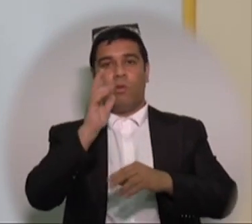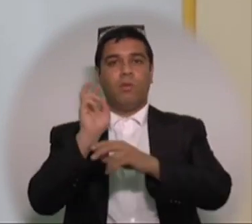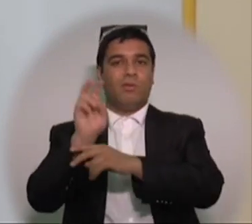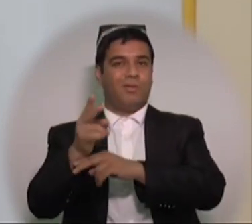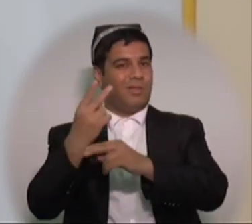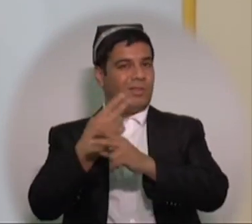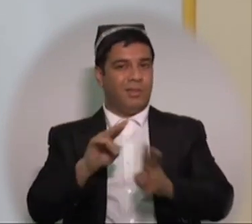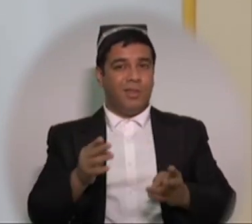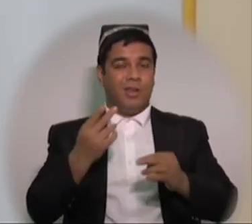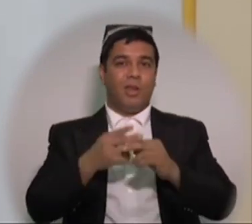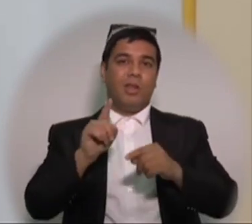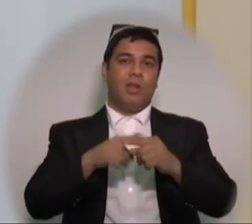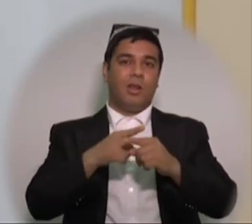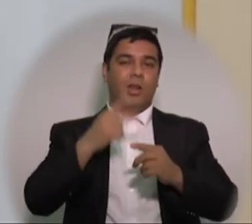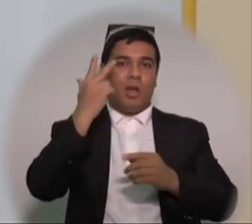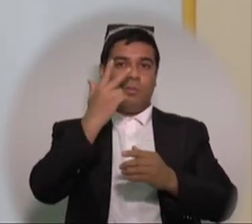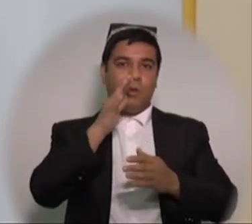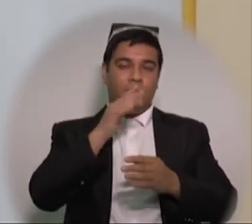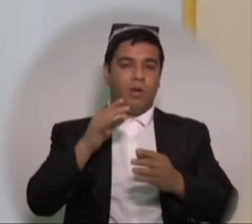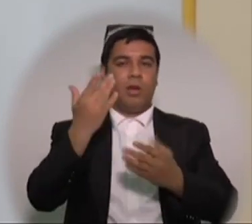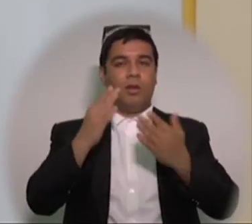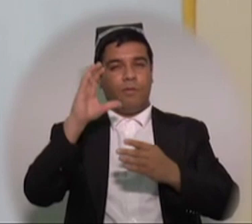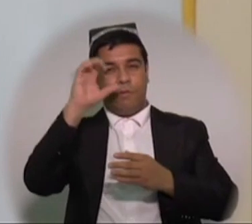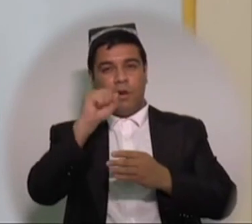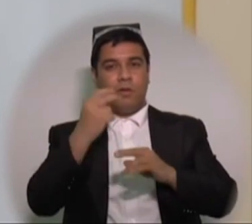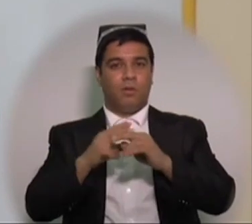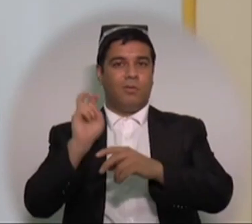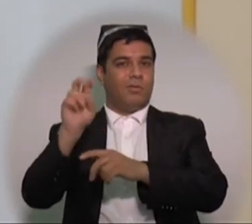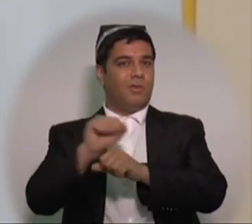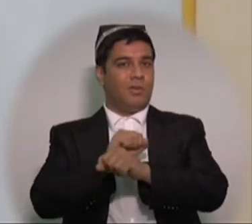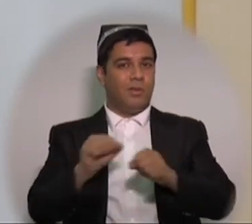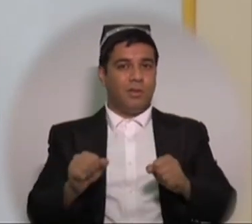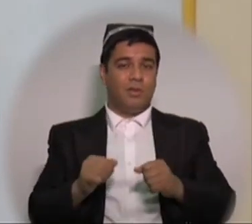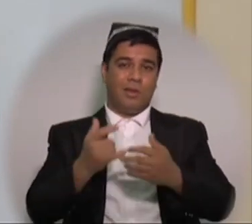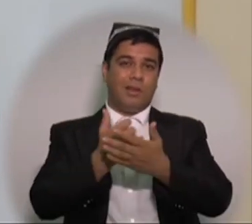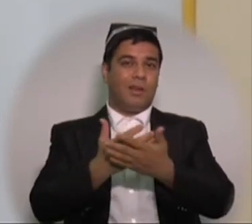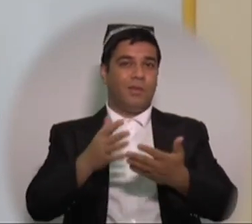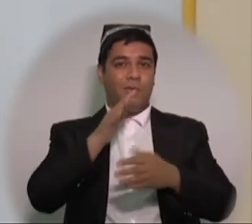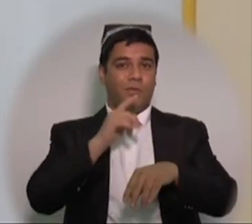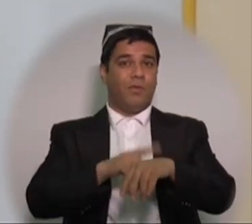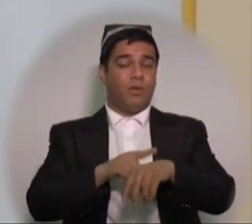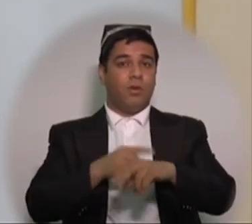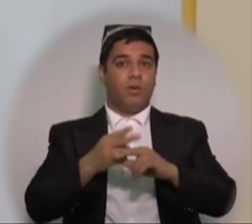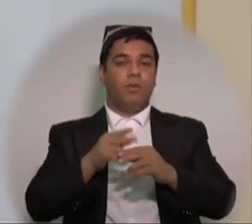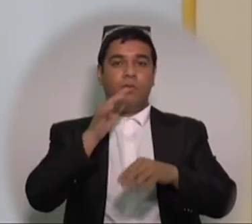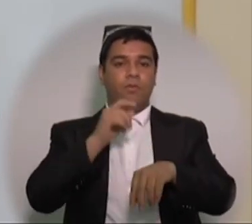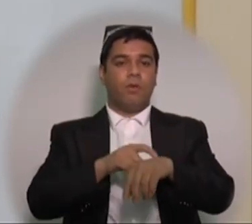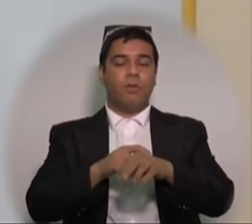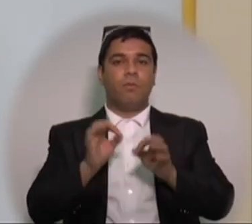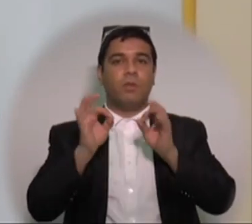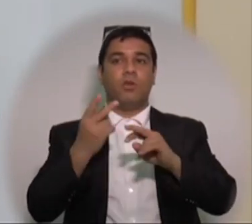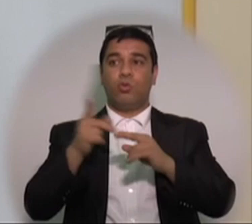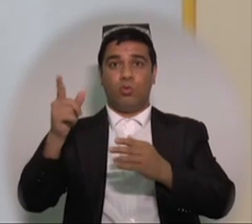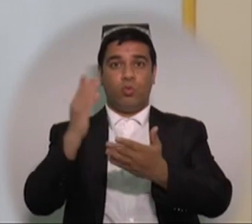uxlayotgan paytida, yoki tush paytida, yoki kechqurun yotib olganda, yana yaqin boshqa vaqtida. Demak, bir munosib